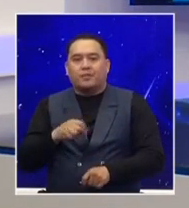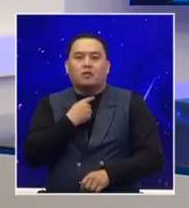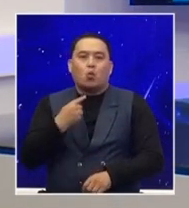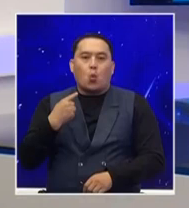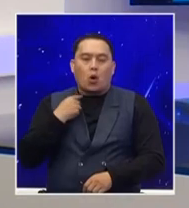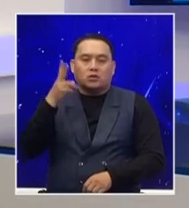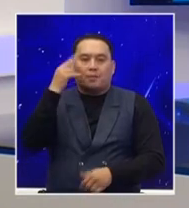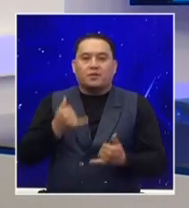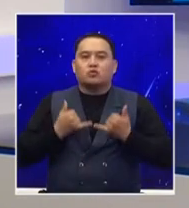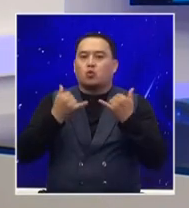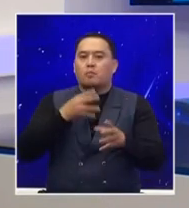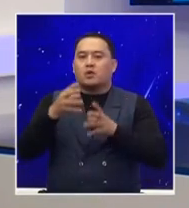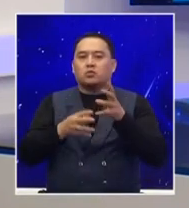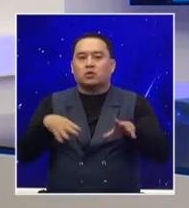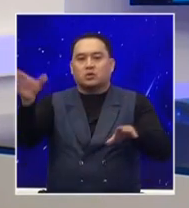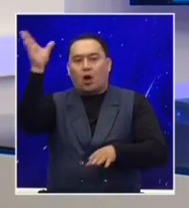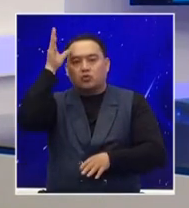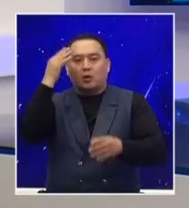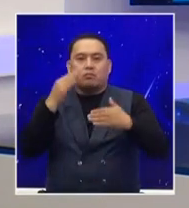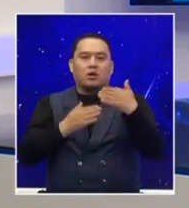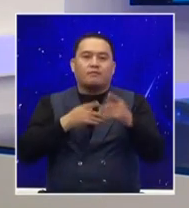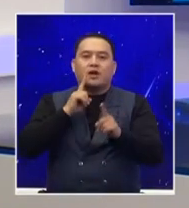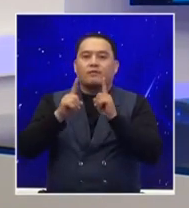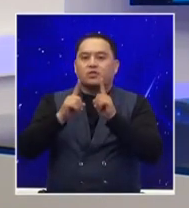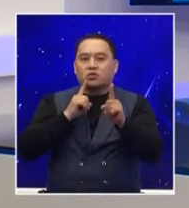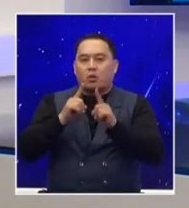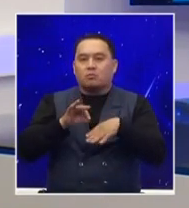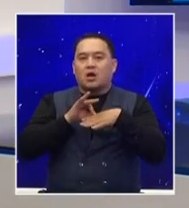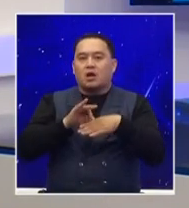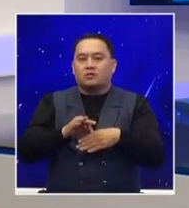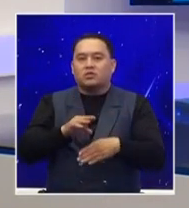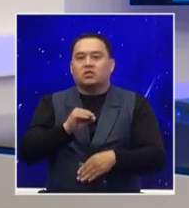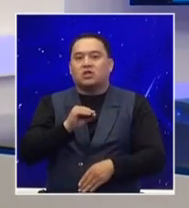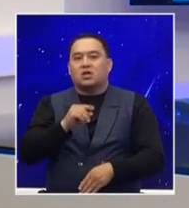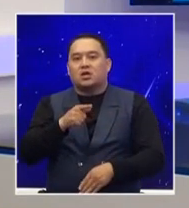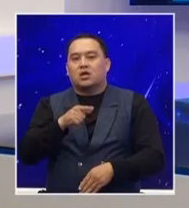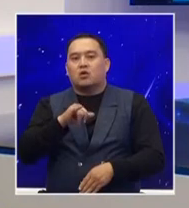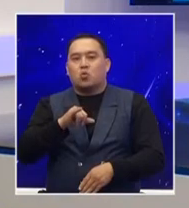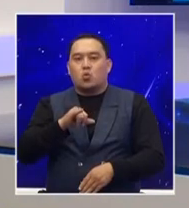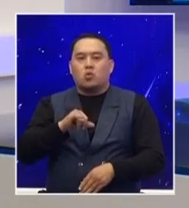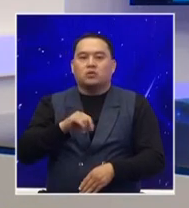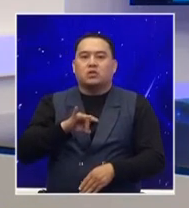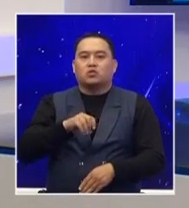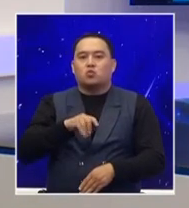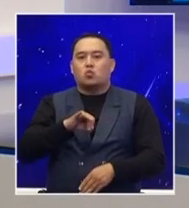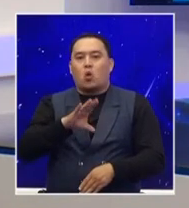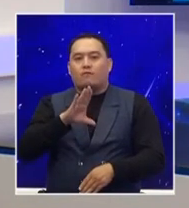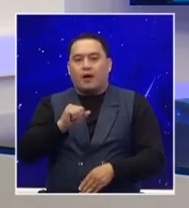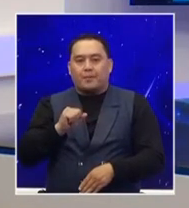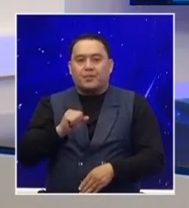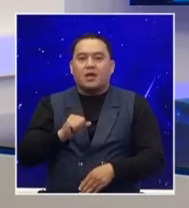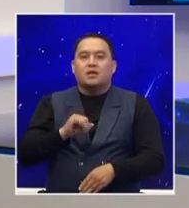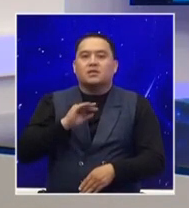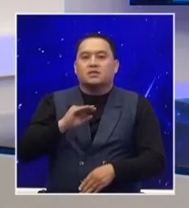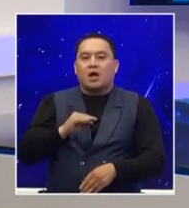этой дате приурочена международная научно-практическая конференция, которая прошла в стенах Жетысусского университета имени Ильяса